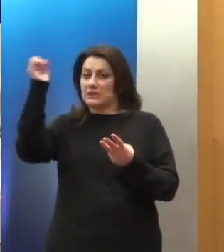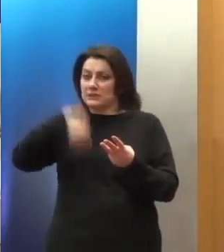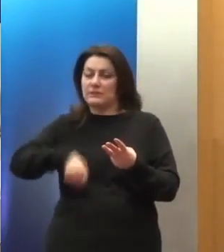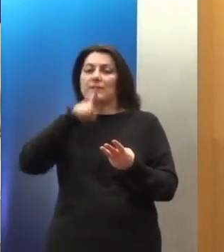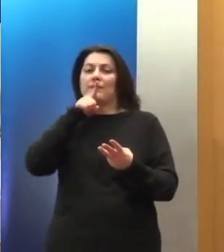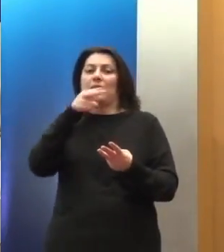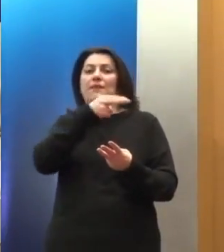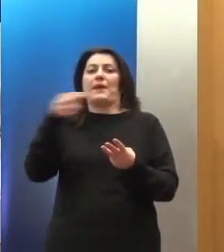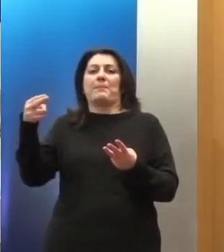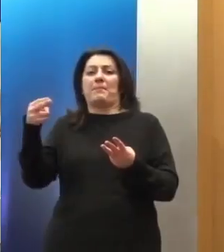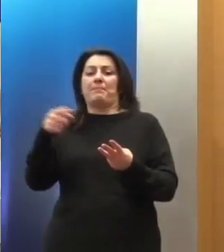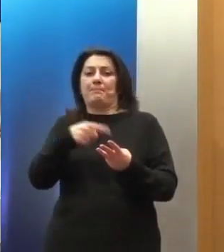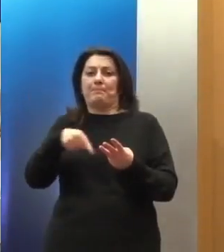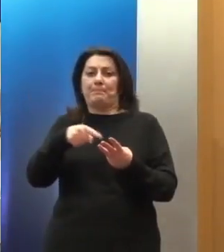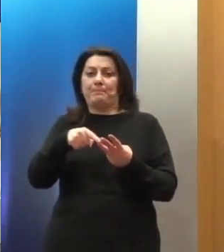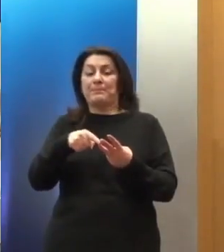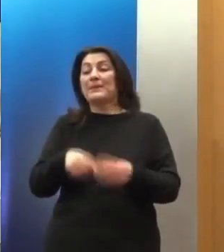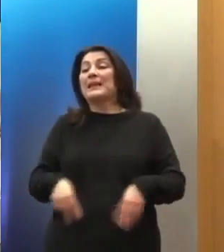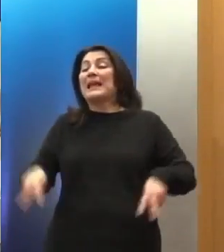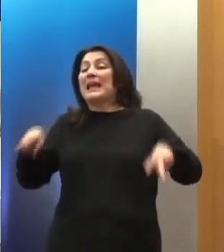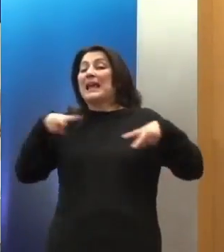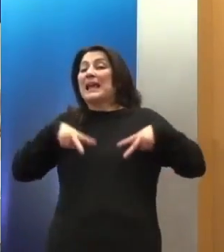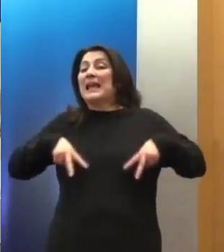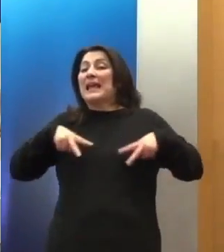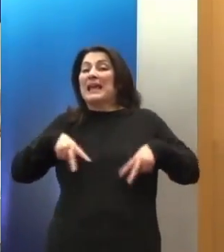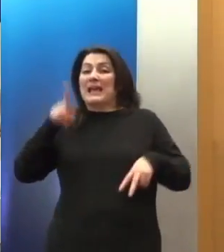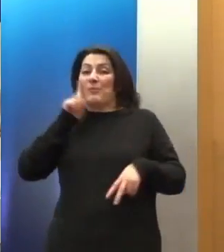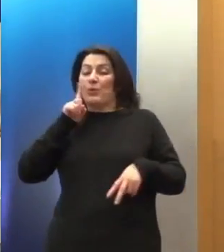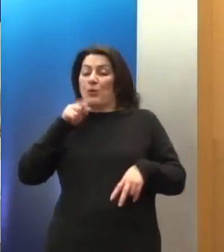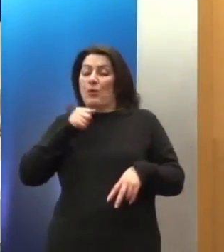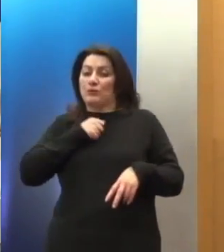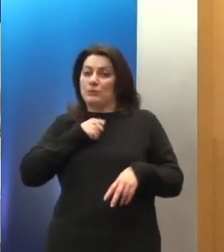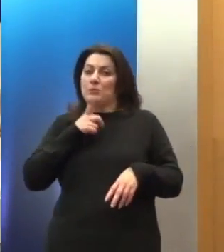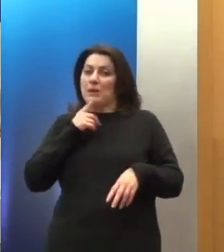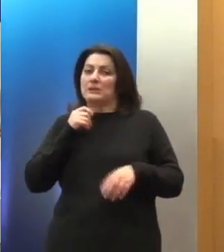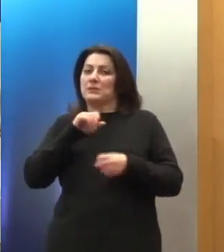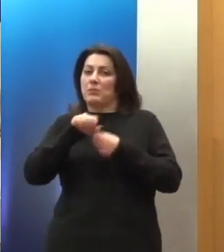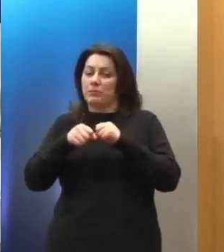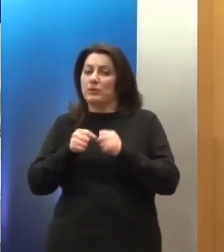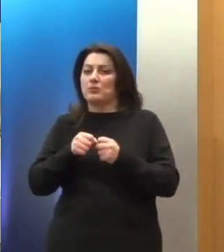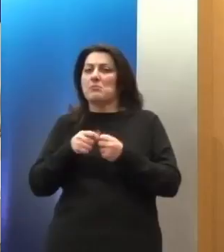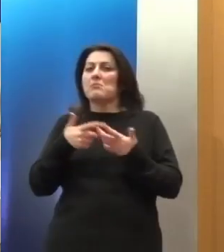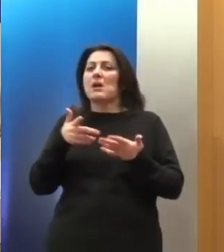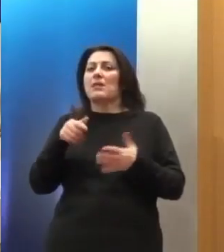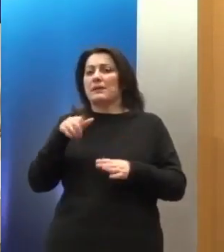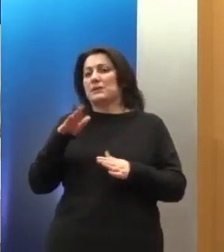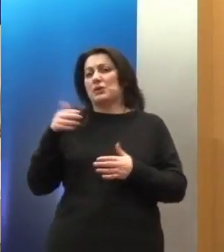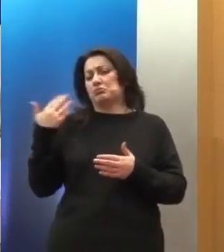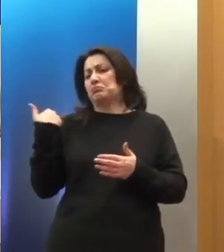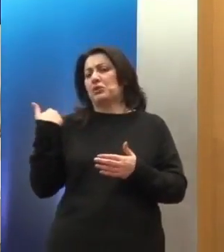αυτό. Η υπουργός μας το προωθεί, το έχει προωθήσει στο τελευταίο